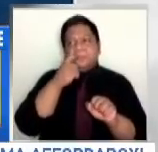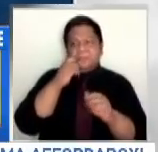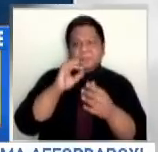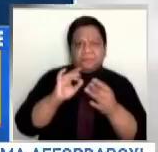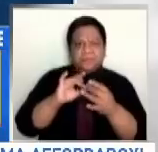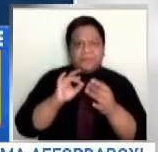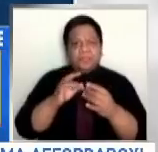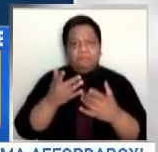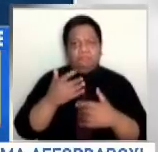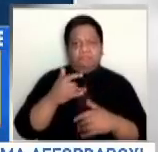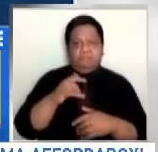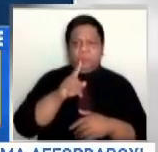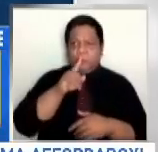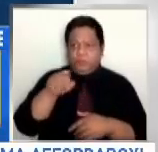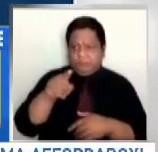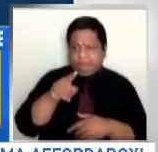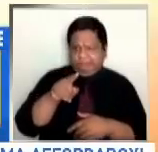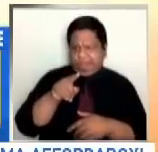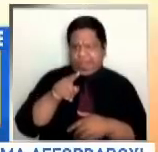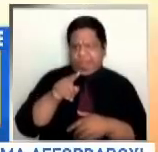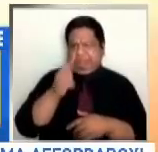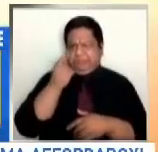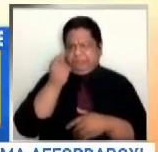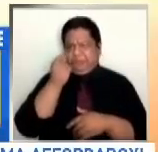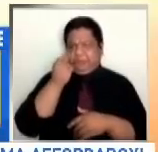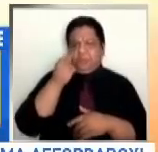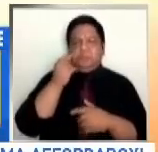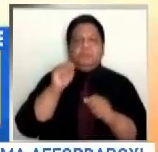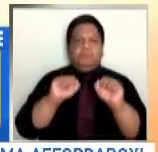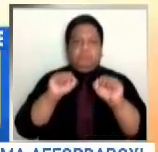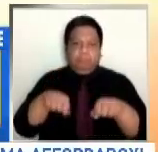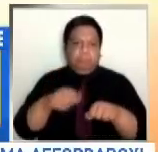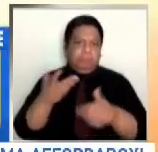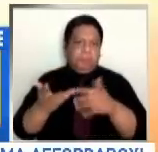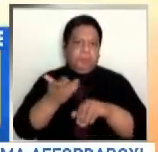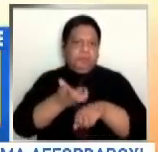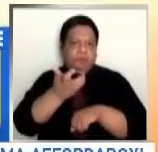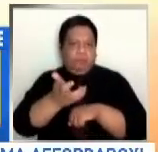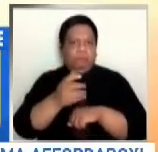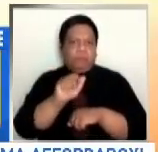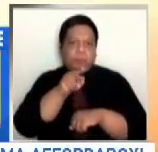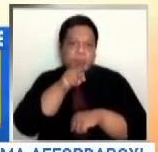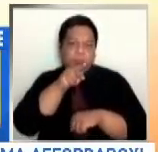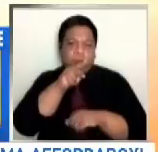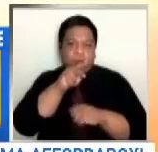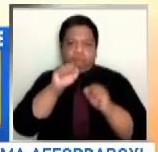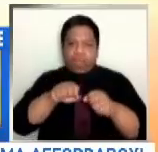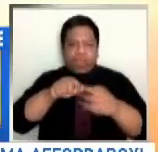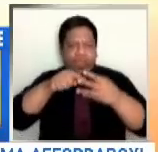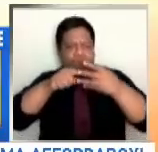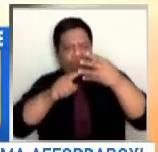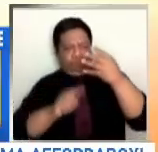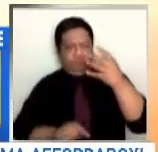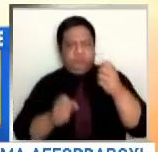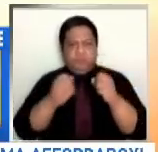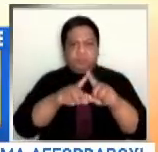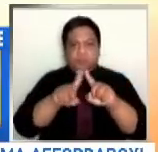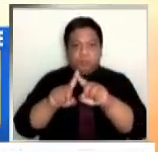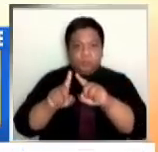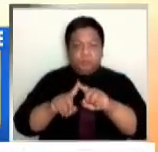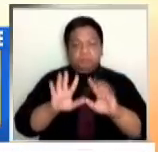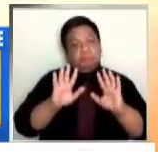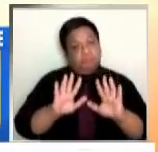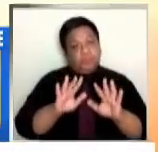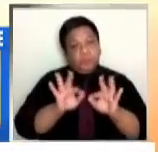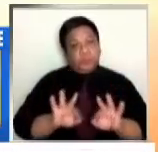paniniwala, isa itong scam or malicious. Mm-hmm. We can spend all morning enumerating common red flags, but at the end of the day, what is important is